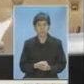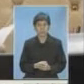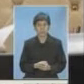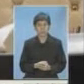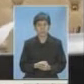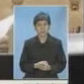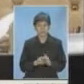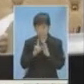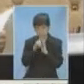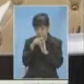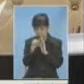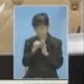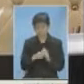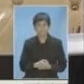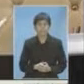10นาทีนะ